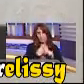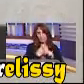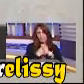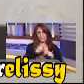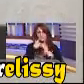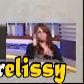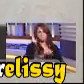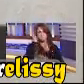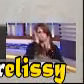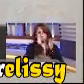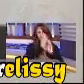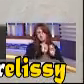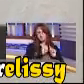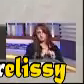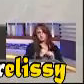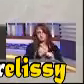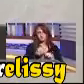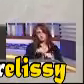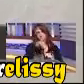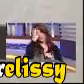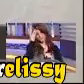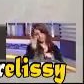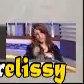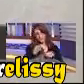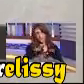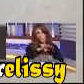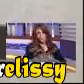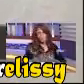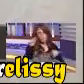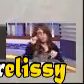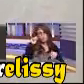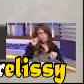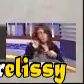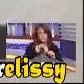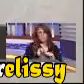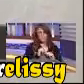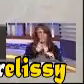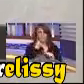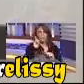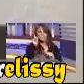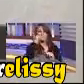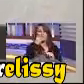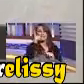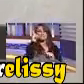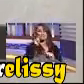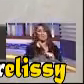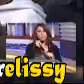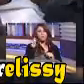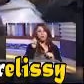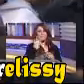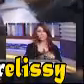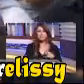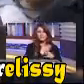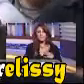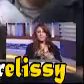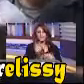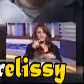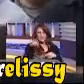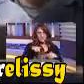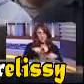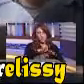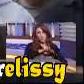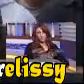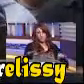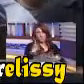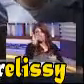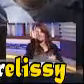نهارا فكانت الأوضاع هادئة نسبيا، ولدى أهل المنصورة التفسير. تبقى دلوقتي هادية